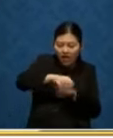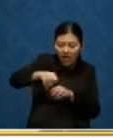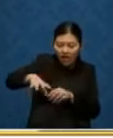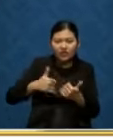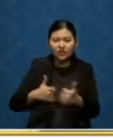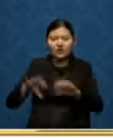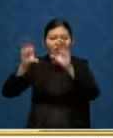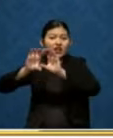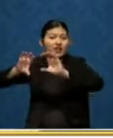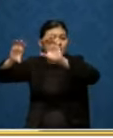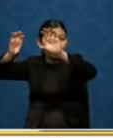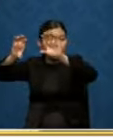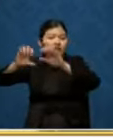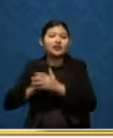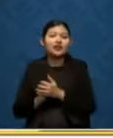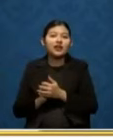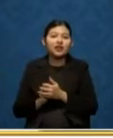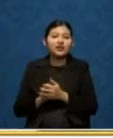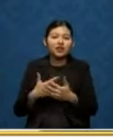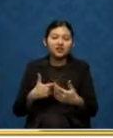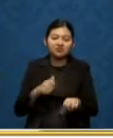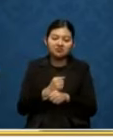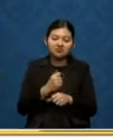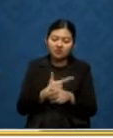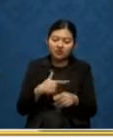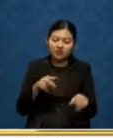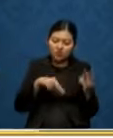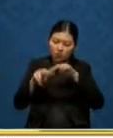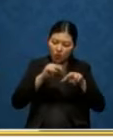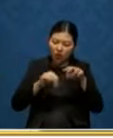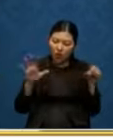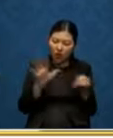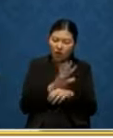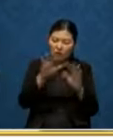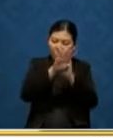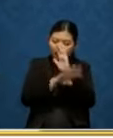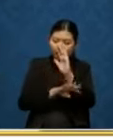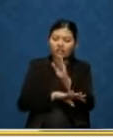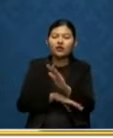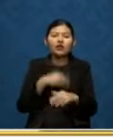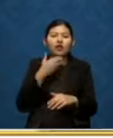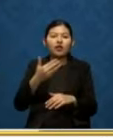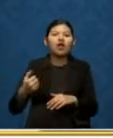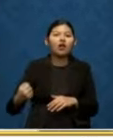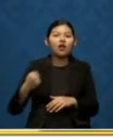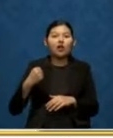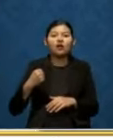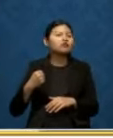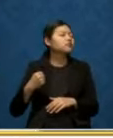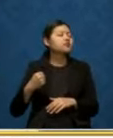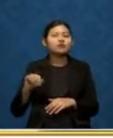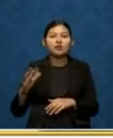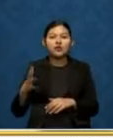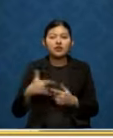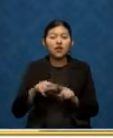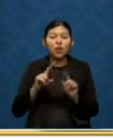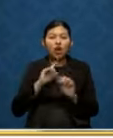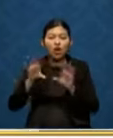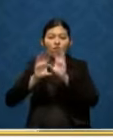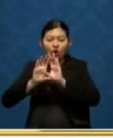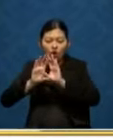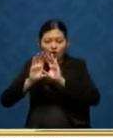ไม่ได้ทำอย่างแบบชนิดครบวงจรและอย่างมั่นคงและยั่งยืนผมต้องขอบคุณนะครับในส่วนของภาครัฐเพราะว่า